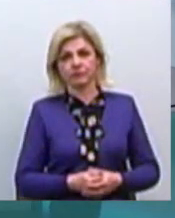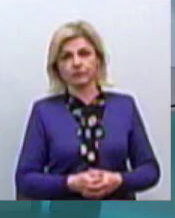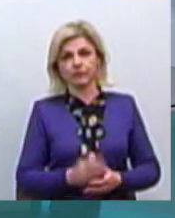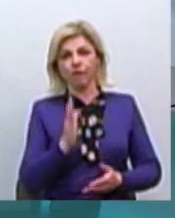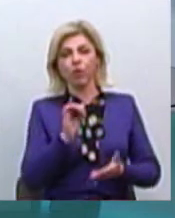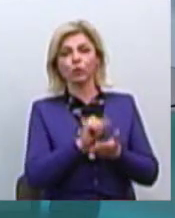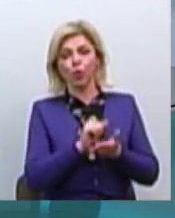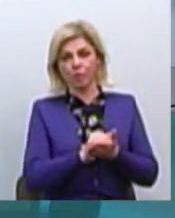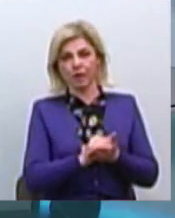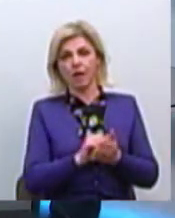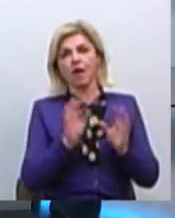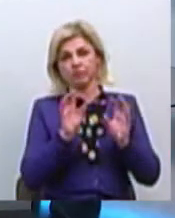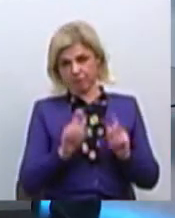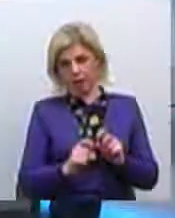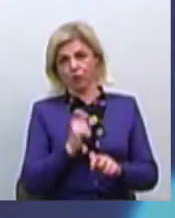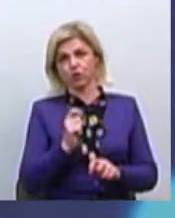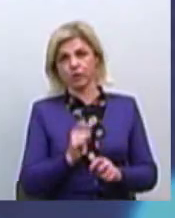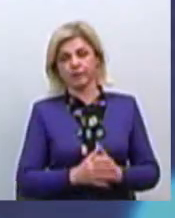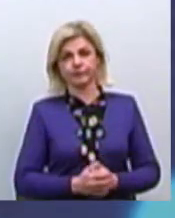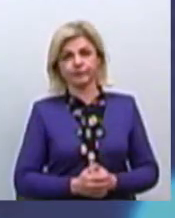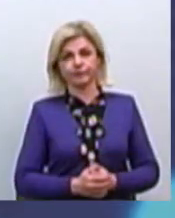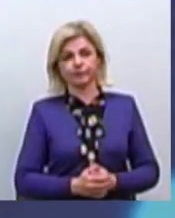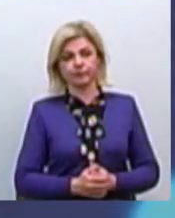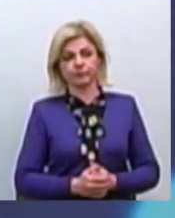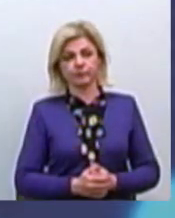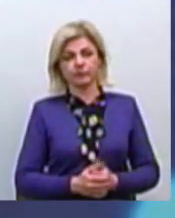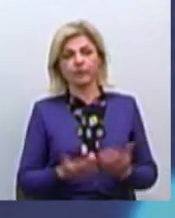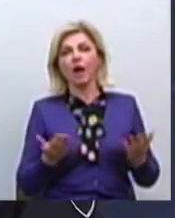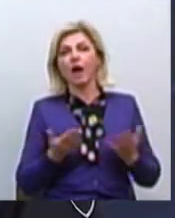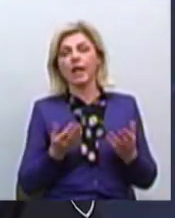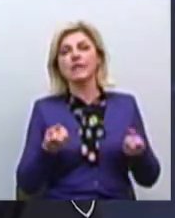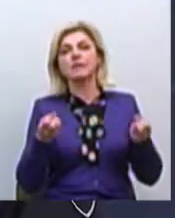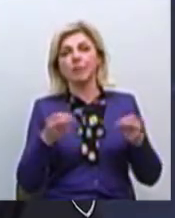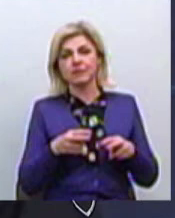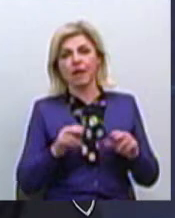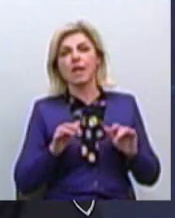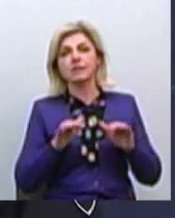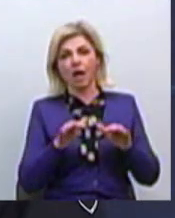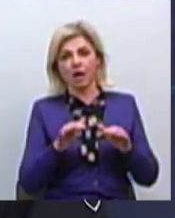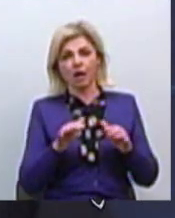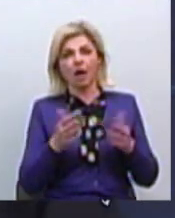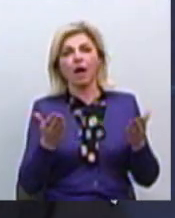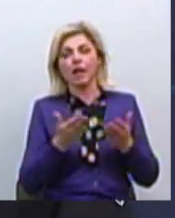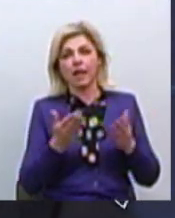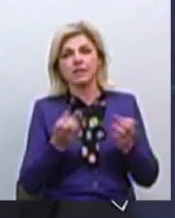документування правопорушення. А скажіть, будь ласка, яких спеціальних спецзасобів в них немає?